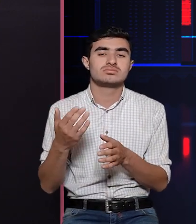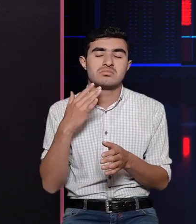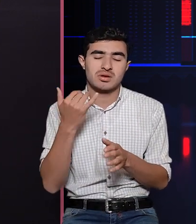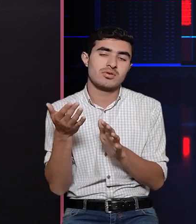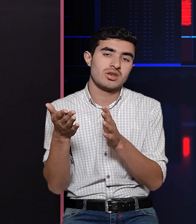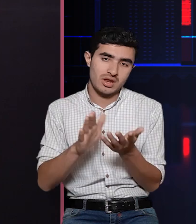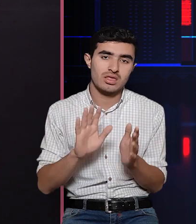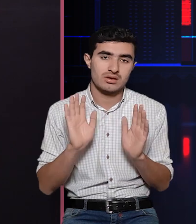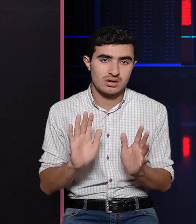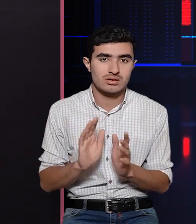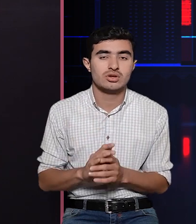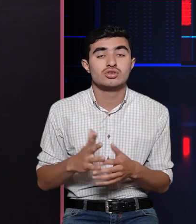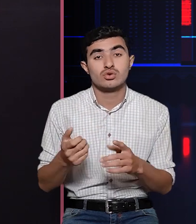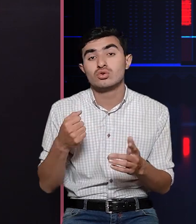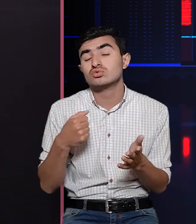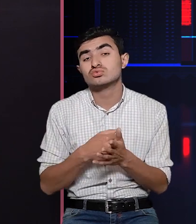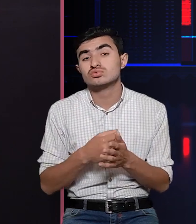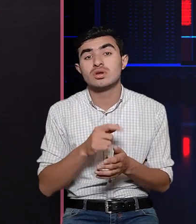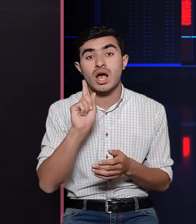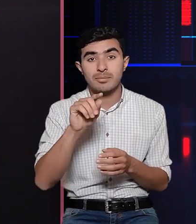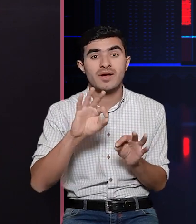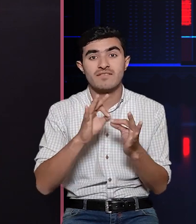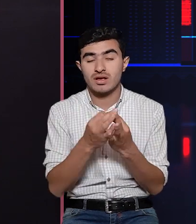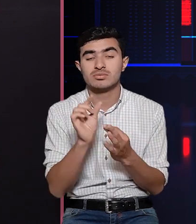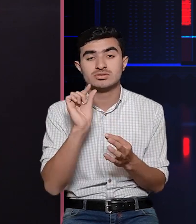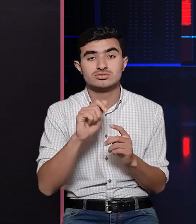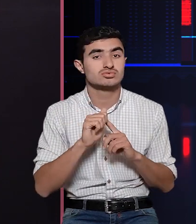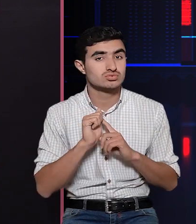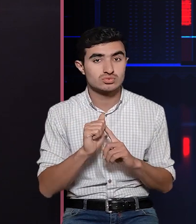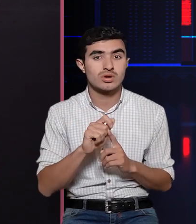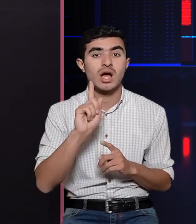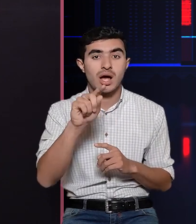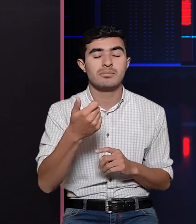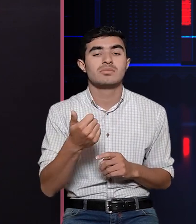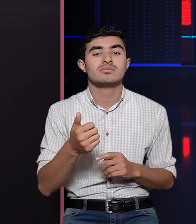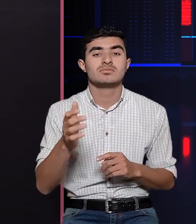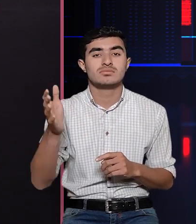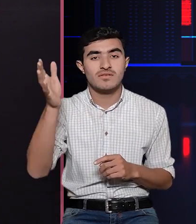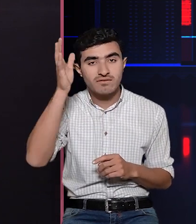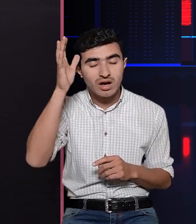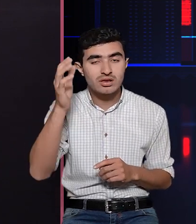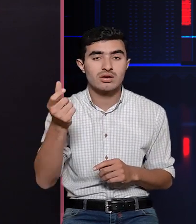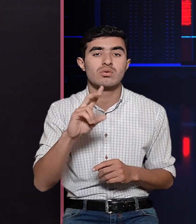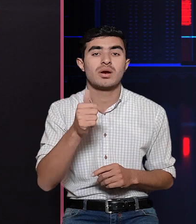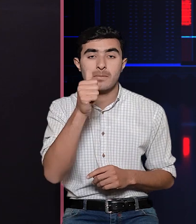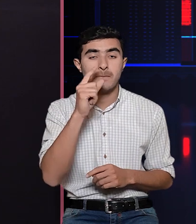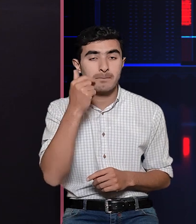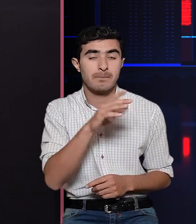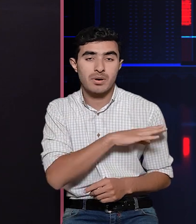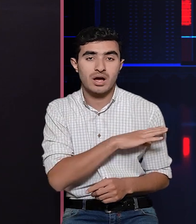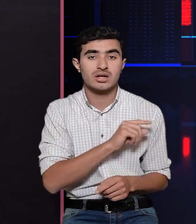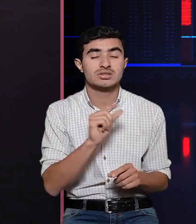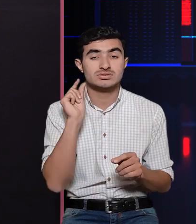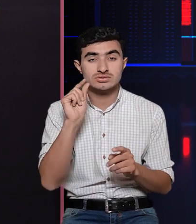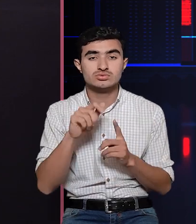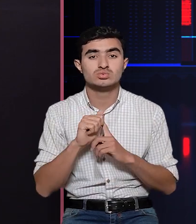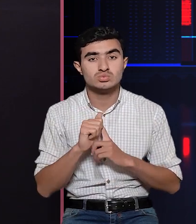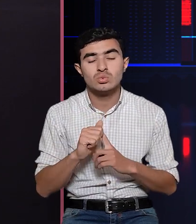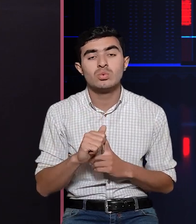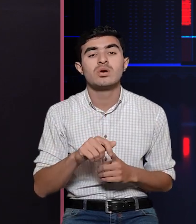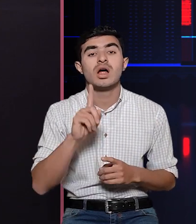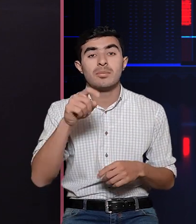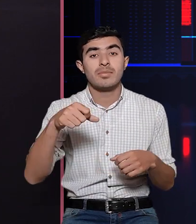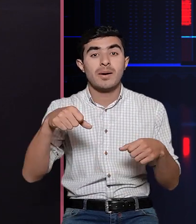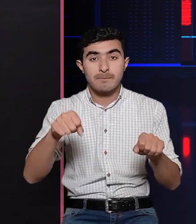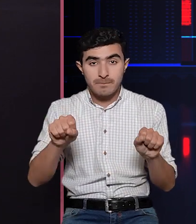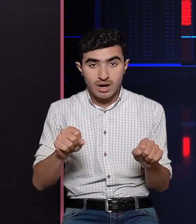کو بھی ضرور کہوں گا کہ اپنے بچوں سے, اپنے شوہر سے, اپنے جو بھی بہن بھائی ہیں ان سب سے وعدہ لیں کہ اگر وہ آپ کو عزیز ہیں